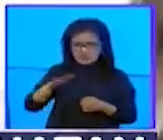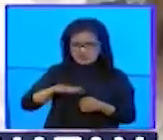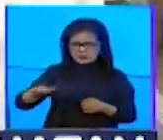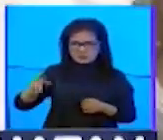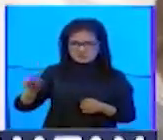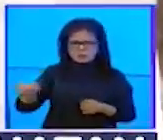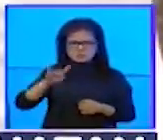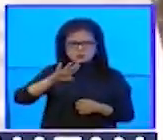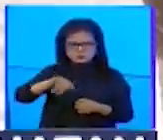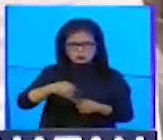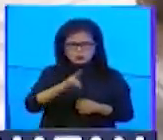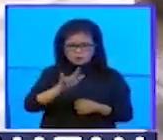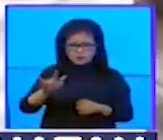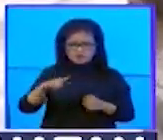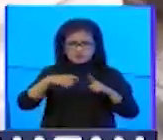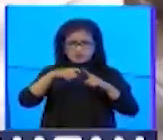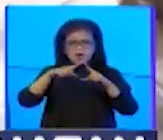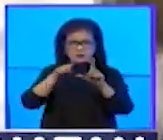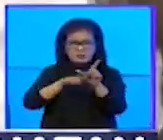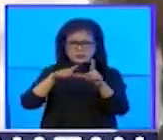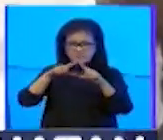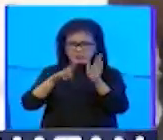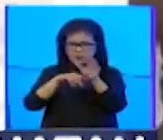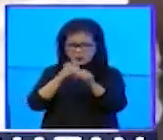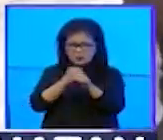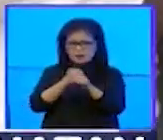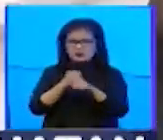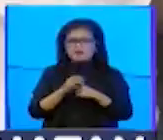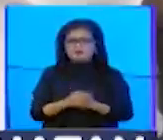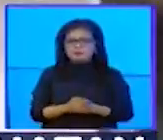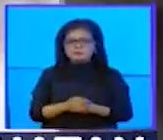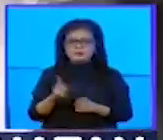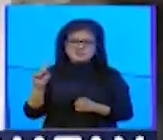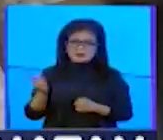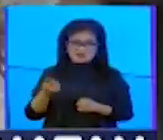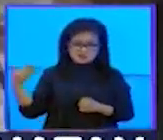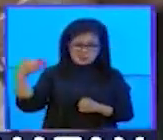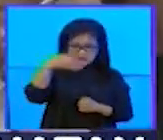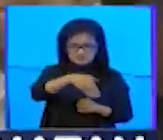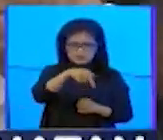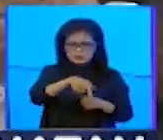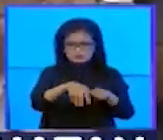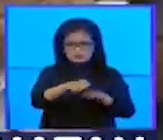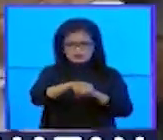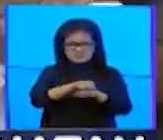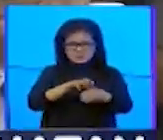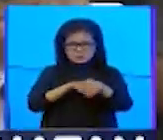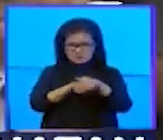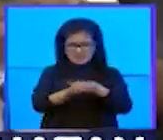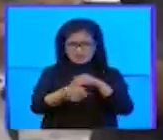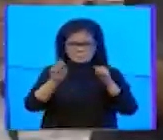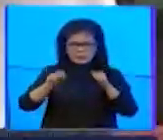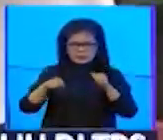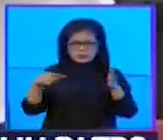Sesuai aturan protokol kesehatan, Bobby yang tiba diminta untuk mengenakan sarung tangan sekali pakai dan menyuarakan hak pilih di bilik